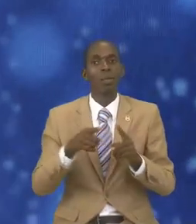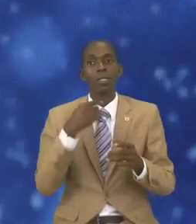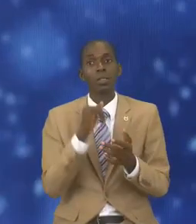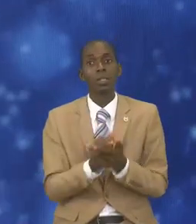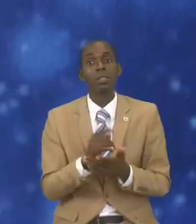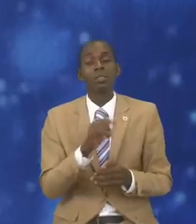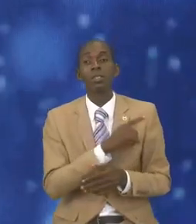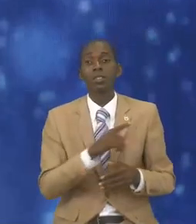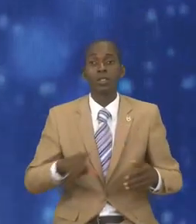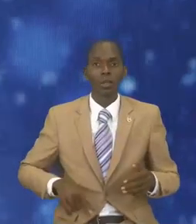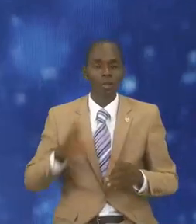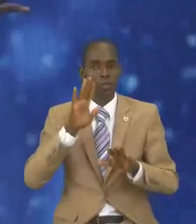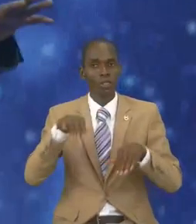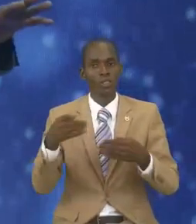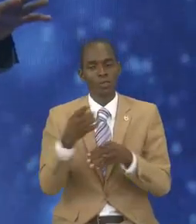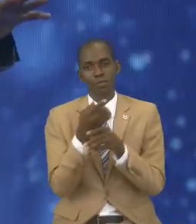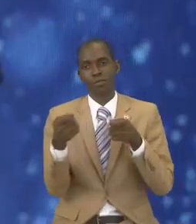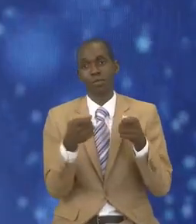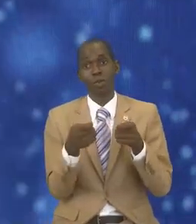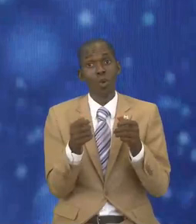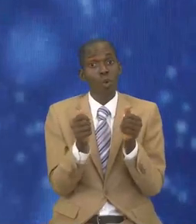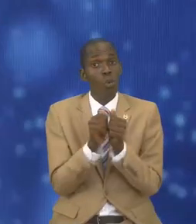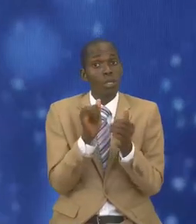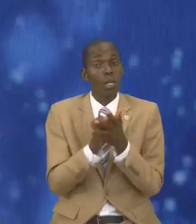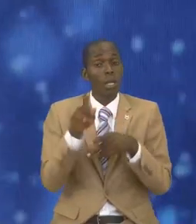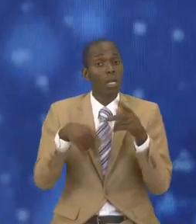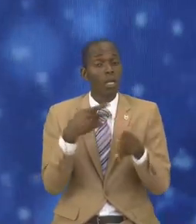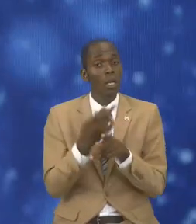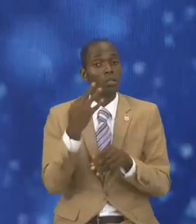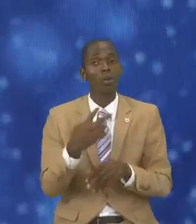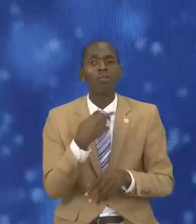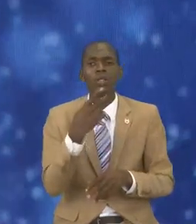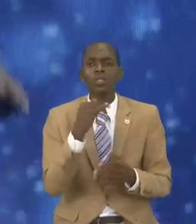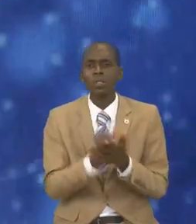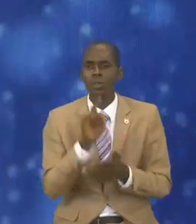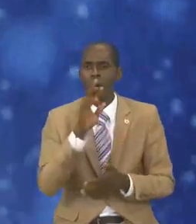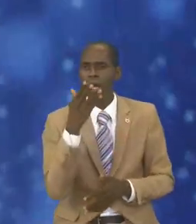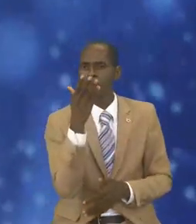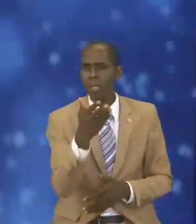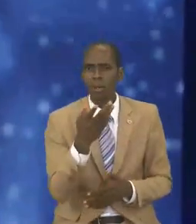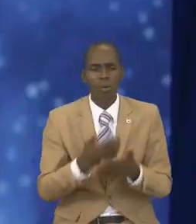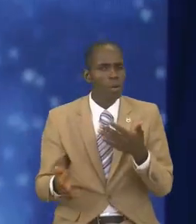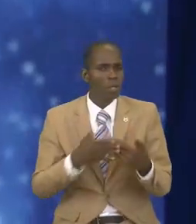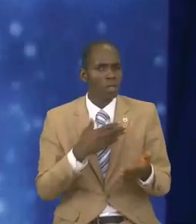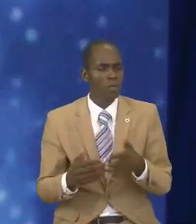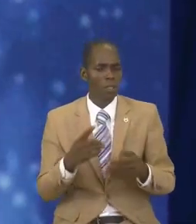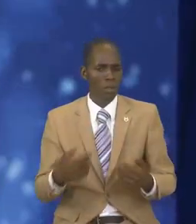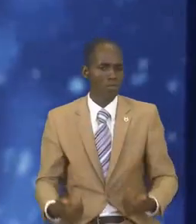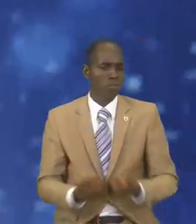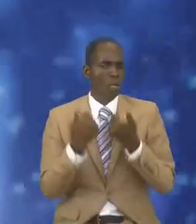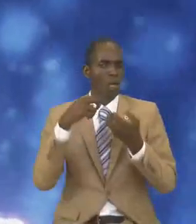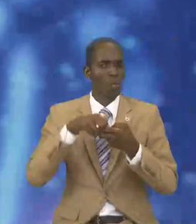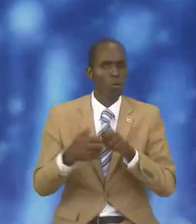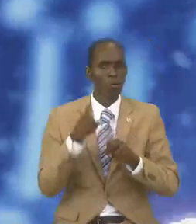là pour guérir quiconque, tout le monde. Avec ce type de voix-là, j'ai dit, si tu es là, peu importe ton